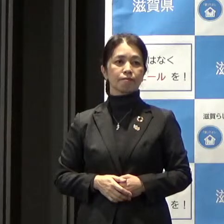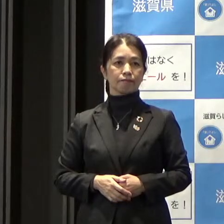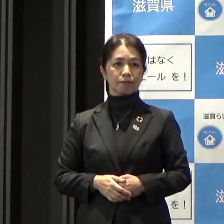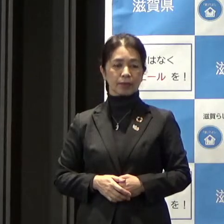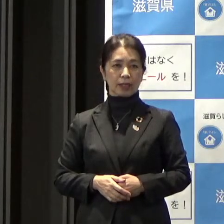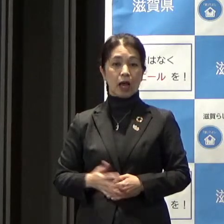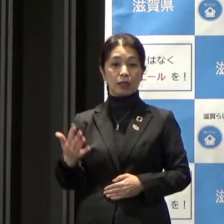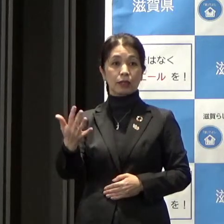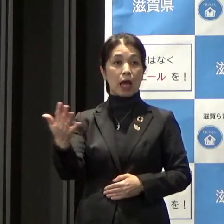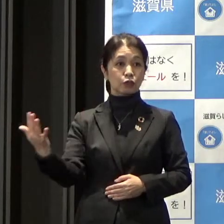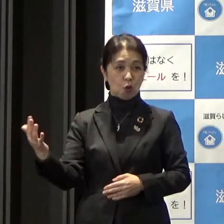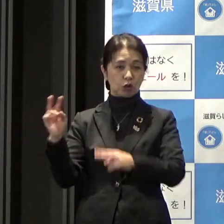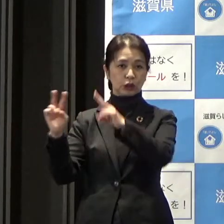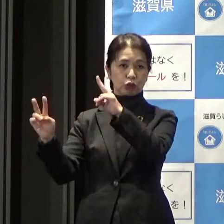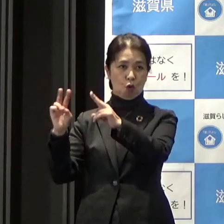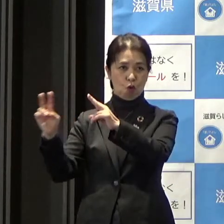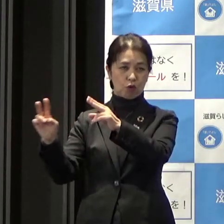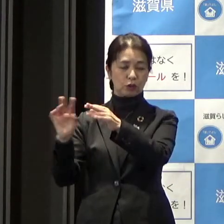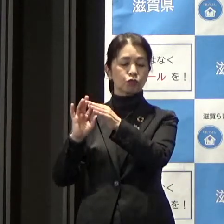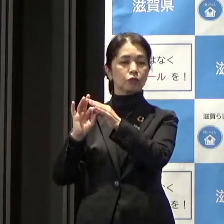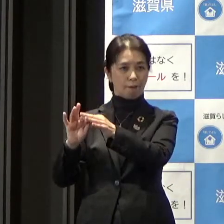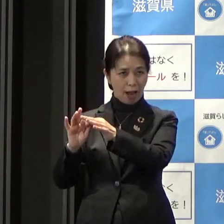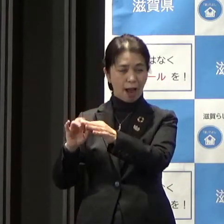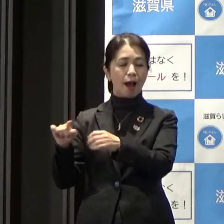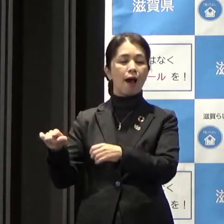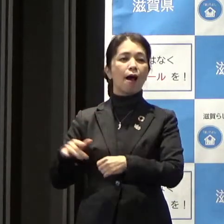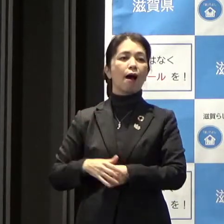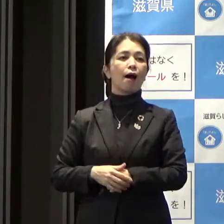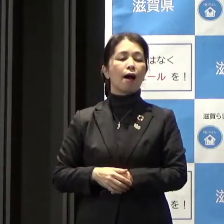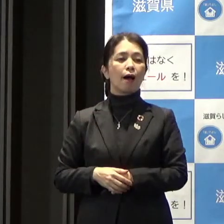対象についてということでございますが、